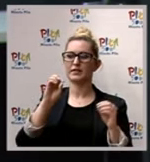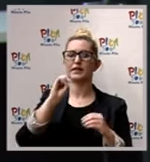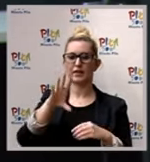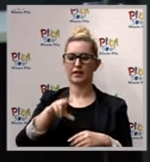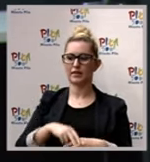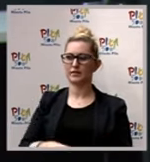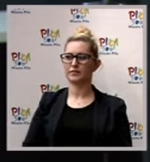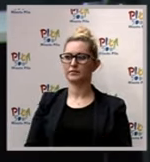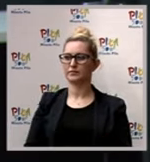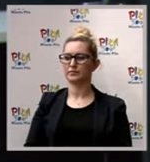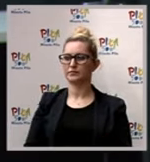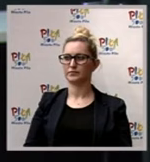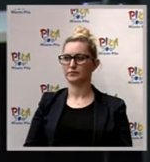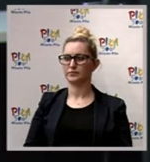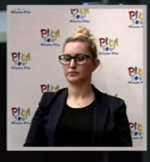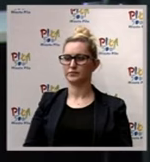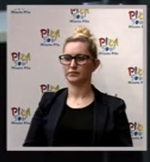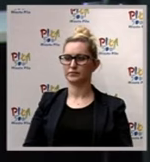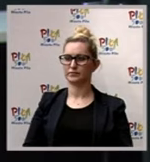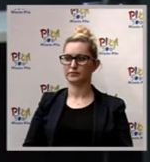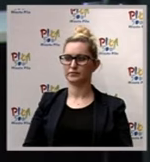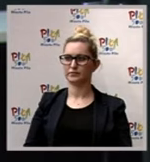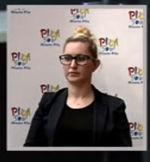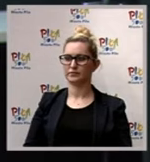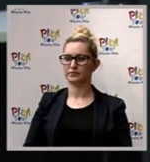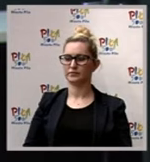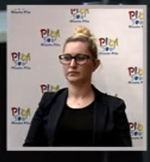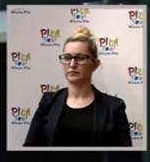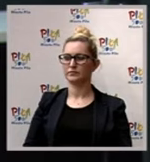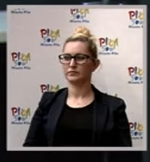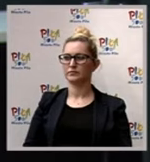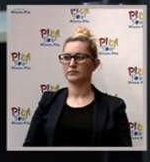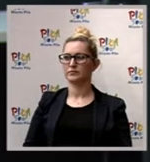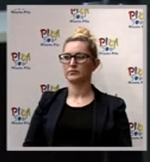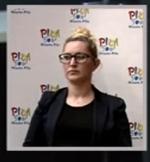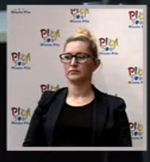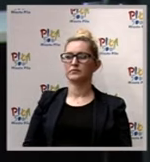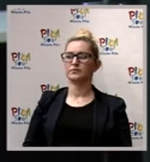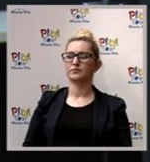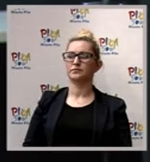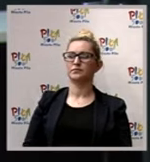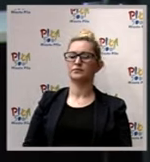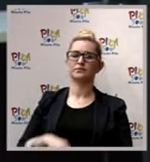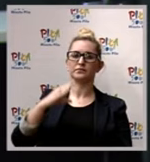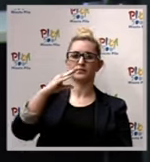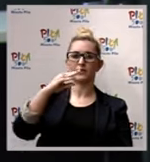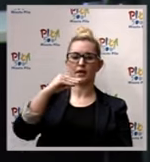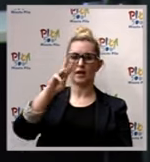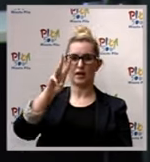wyborem niż przeciw wyborowi i została wybrana na ławnika do Sądu Rejonowego w Pile. Ewa Barbara